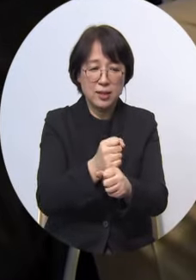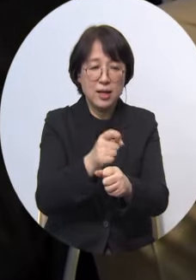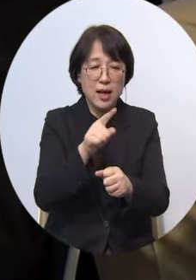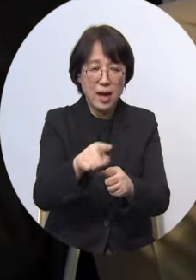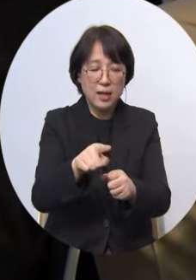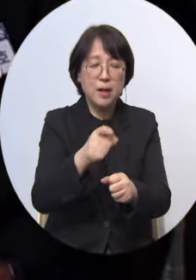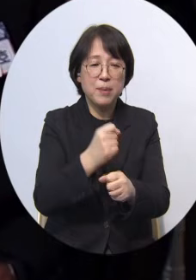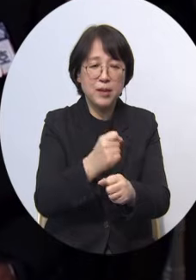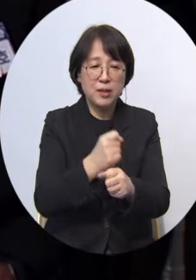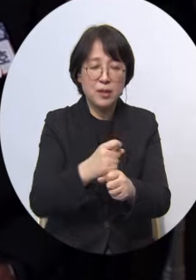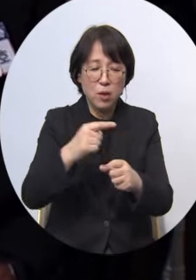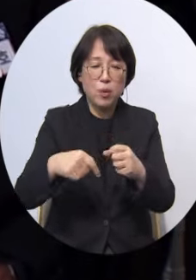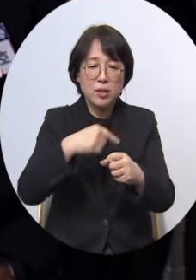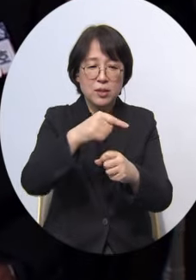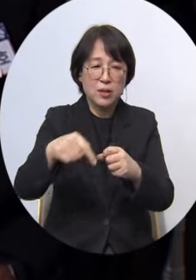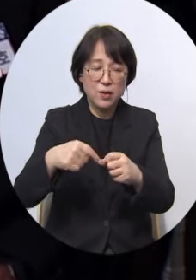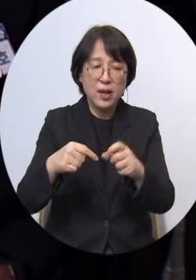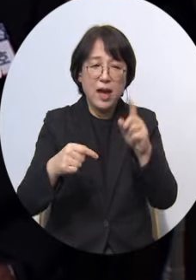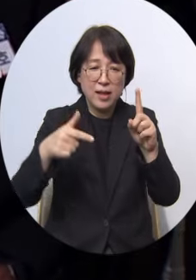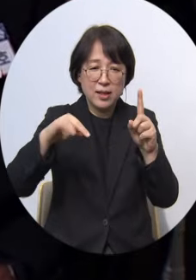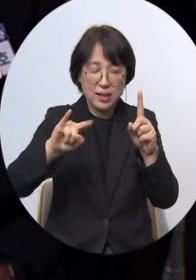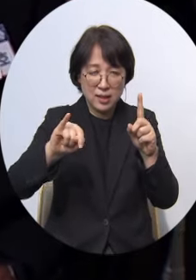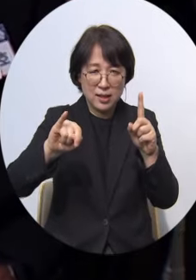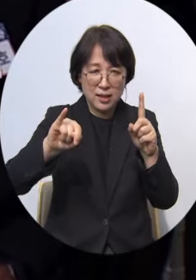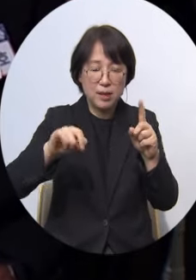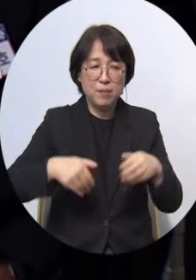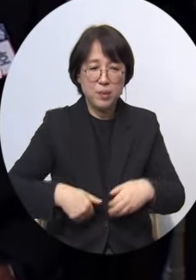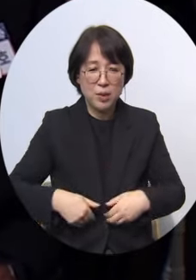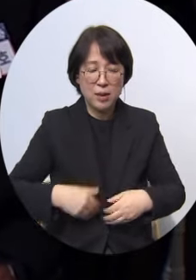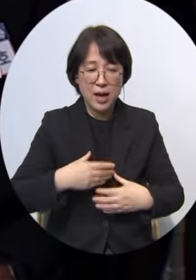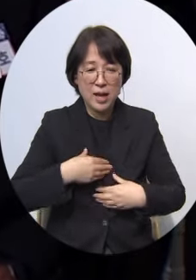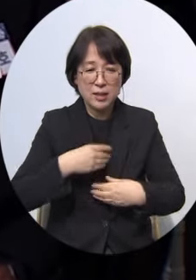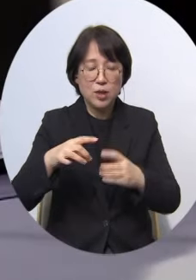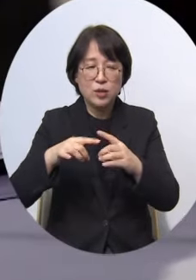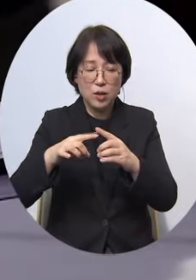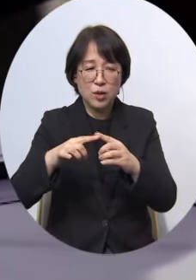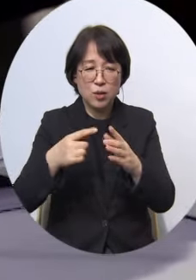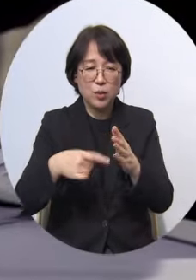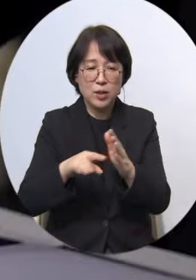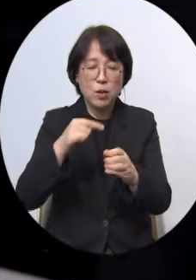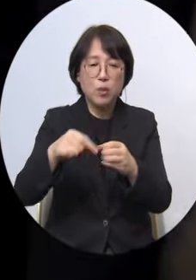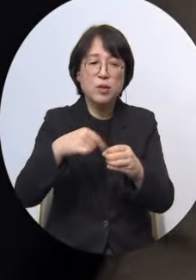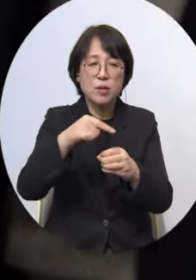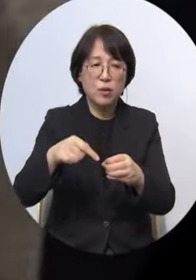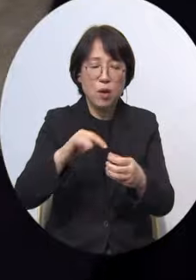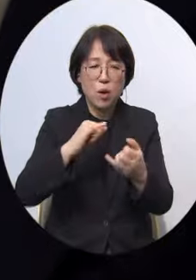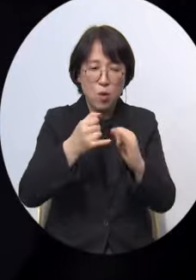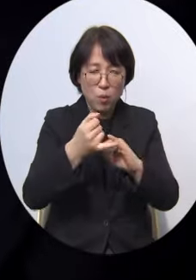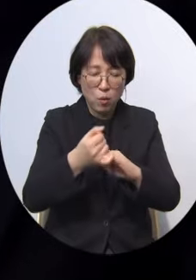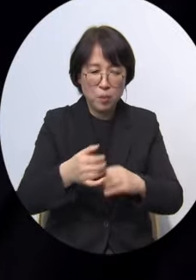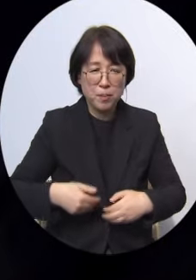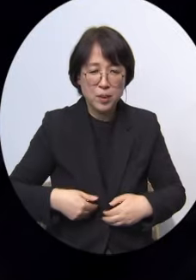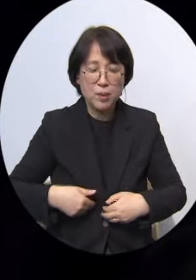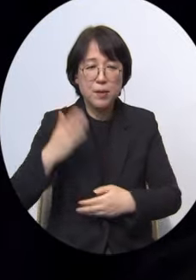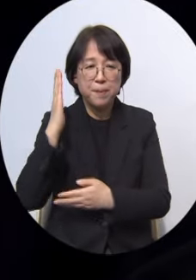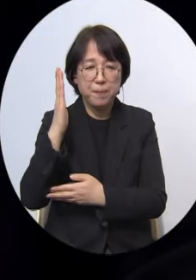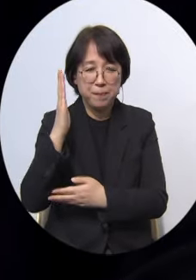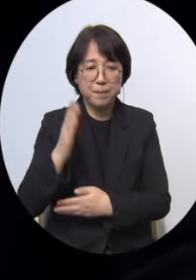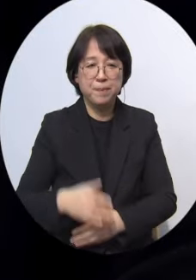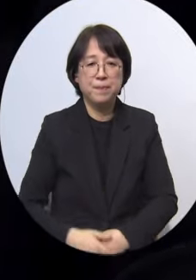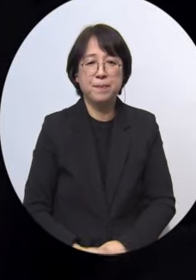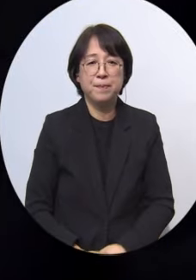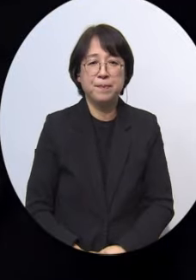까는데 원전 한 기가 필요하다며 안정적인 전력 공급을 위해 원전은 이제 필수라고 말했습니다. KTV 문기혁입니다.